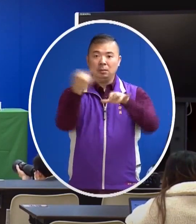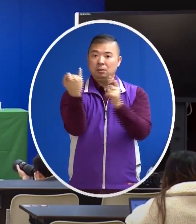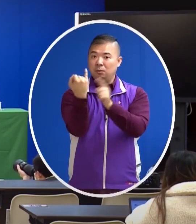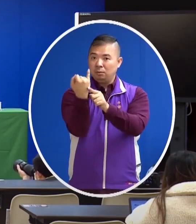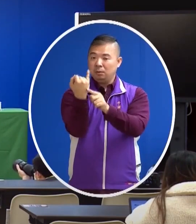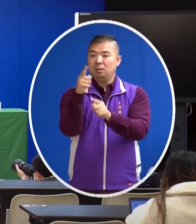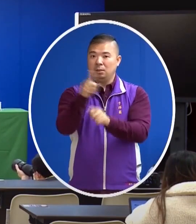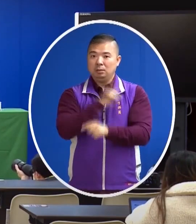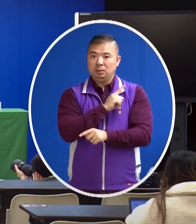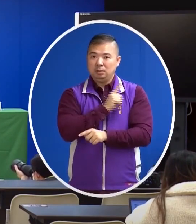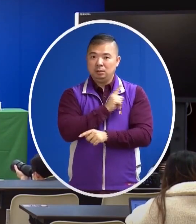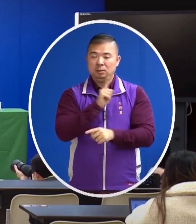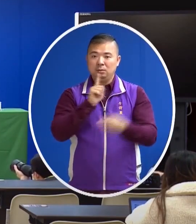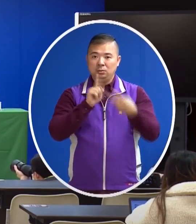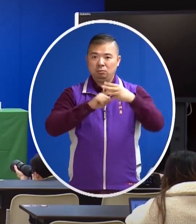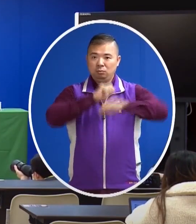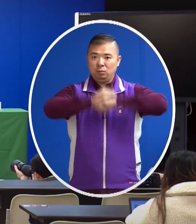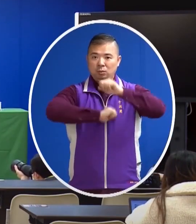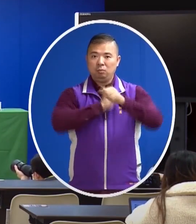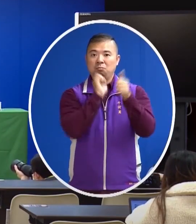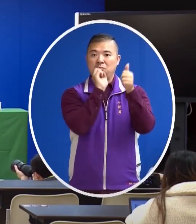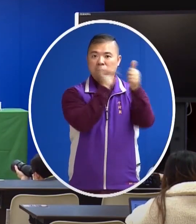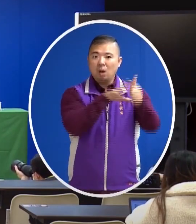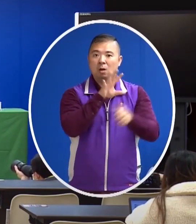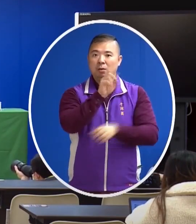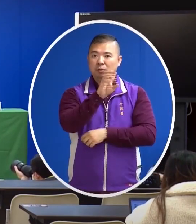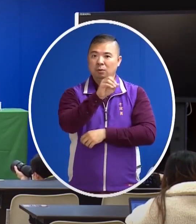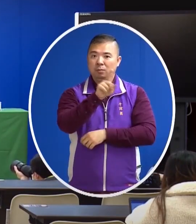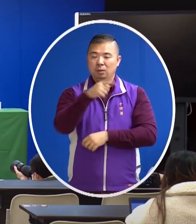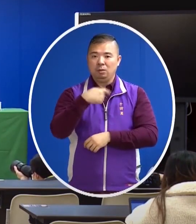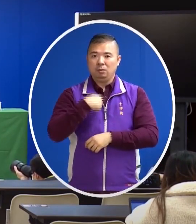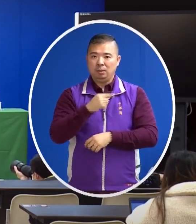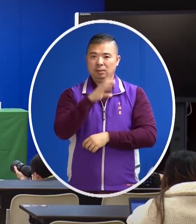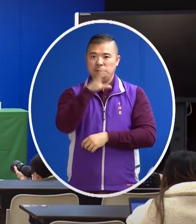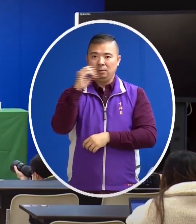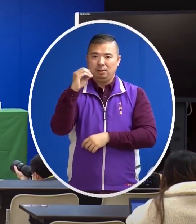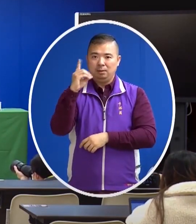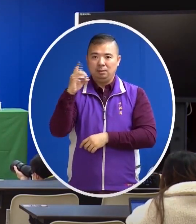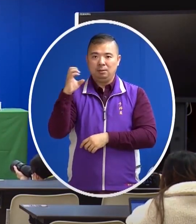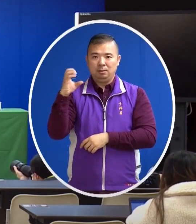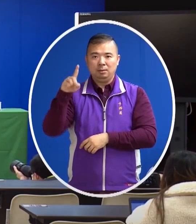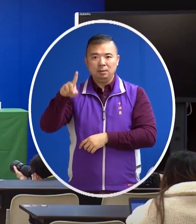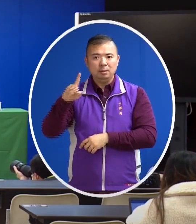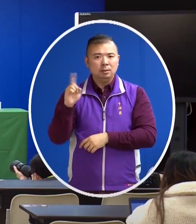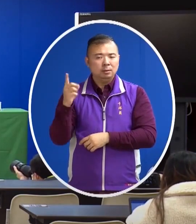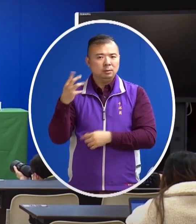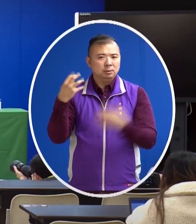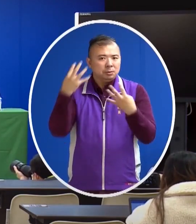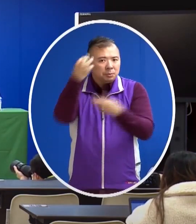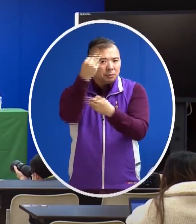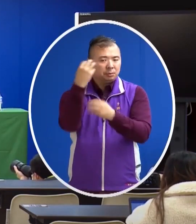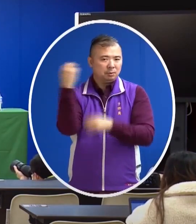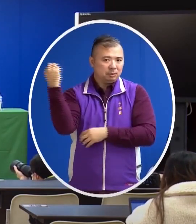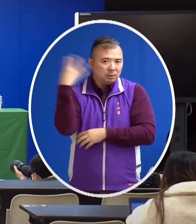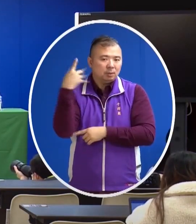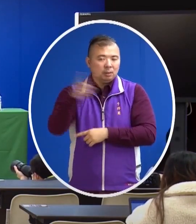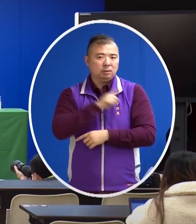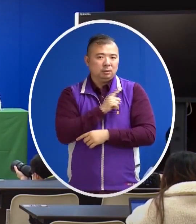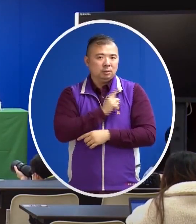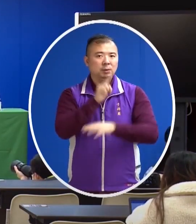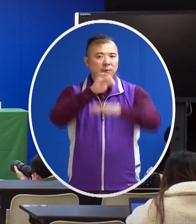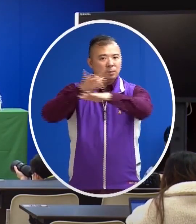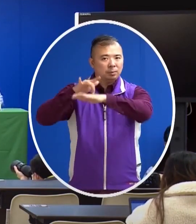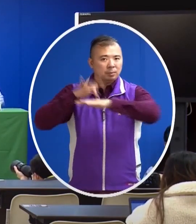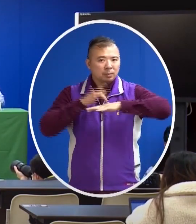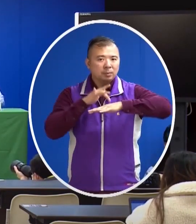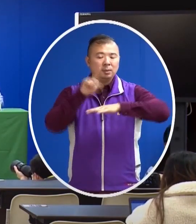是否有主动通知？那机关署这边是什么时候掌握到有密切接触者的一个情况？那另外就是